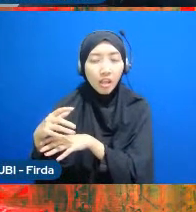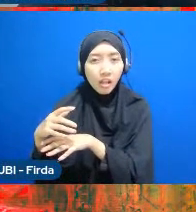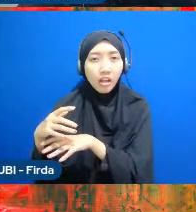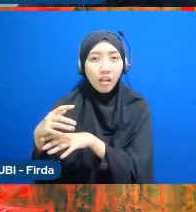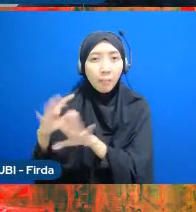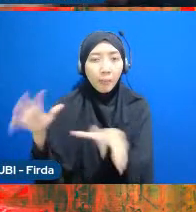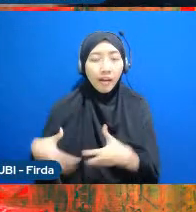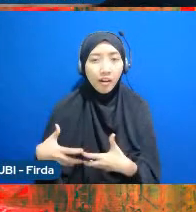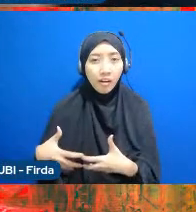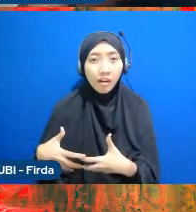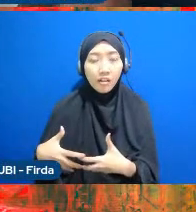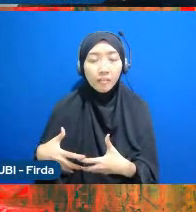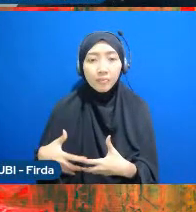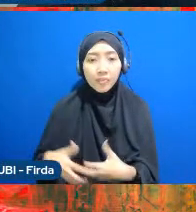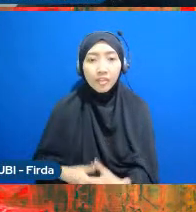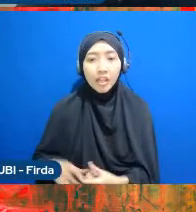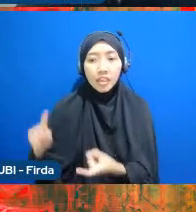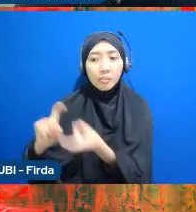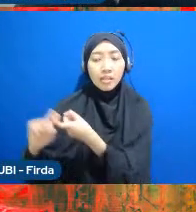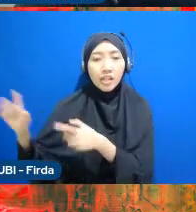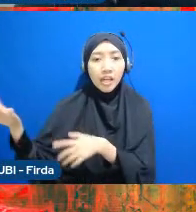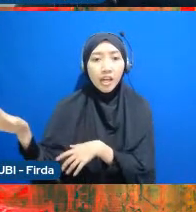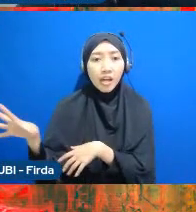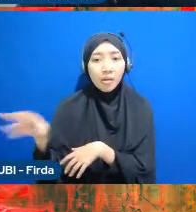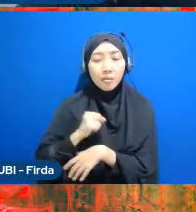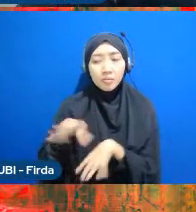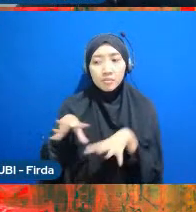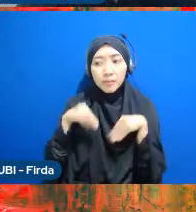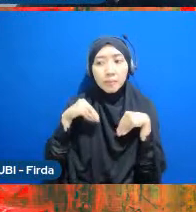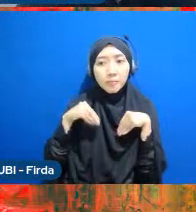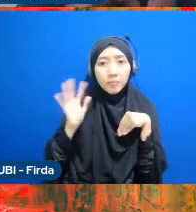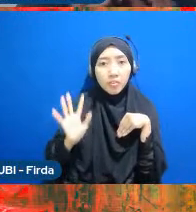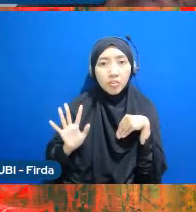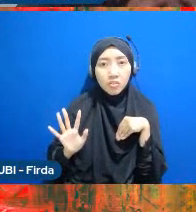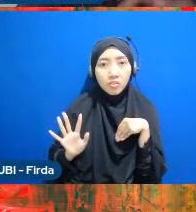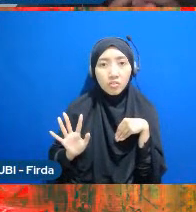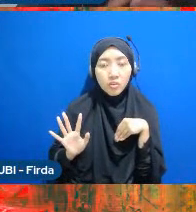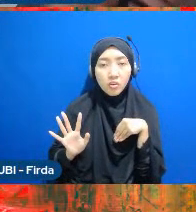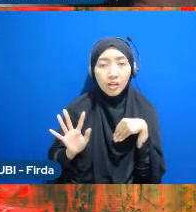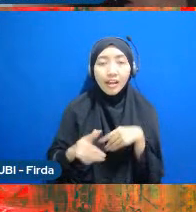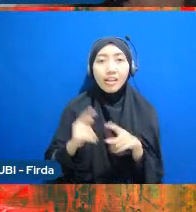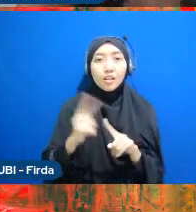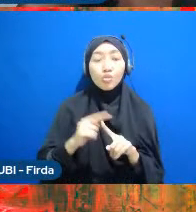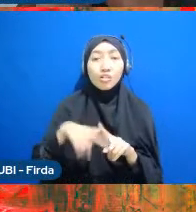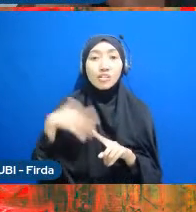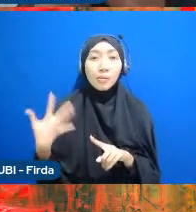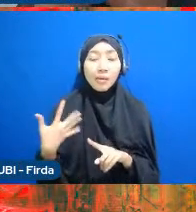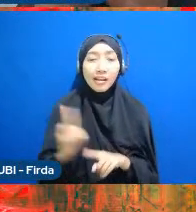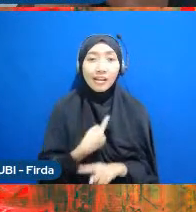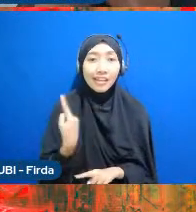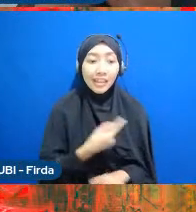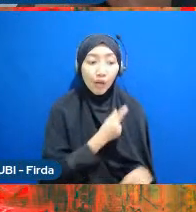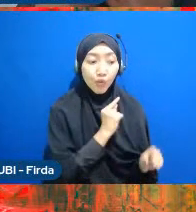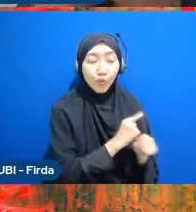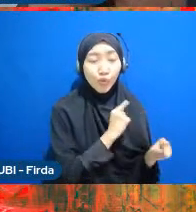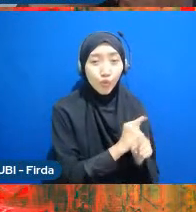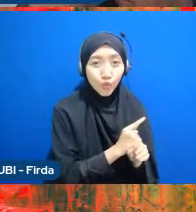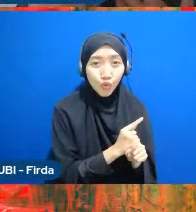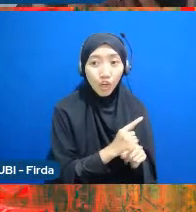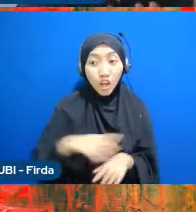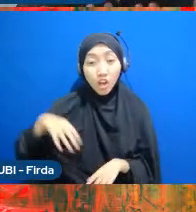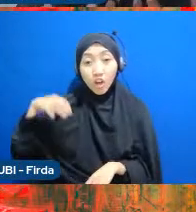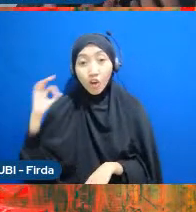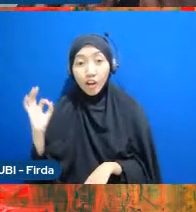barangnya. Ketika temannya ambil, dia diem aja. Ya kan? Makanya PR-nya adalah kita sebagai guru dan